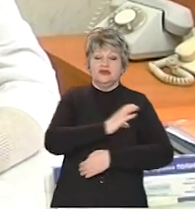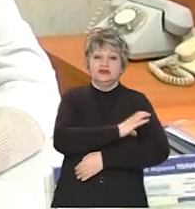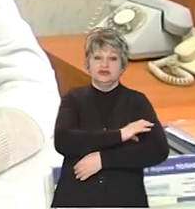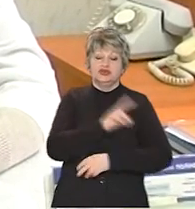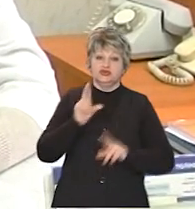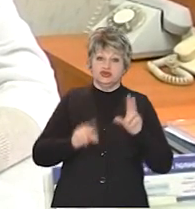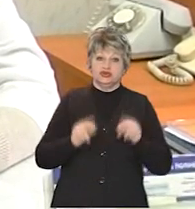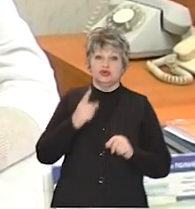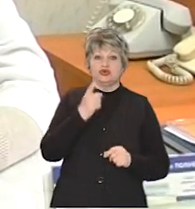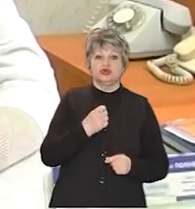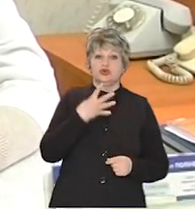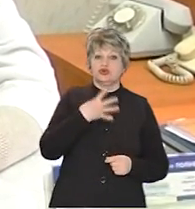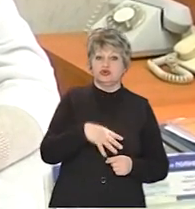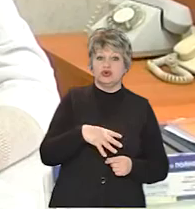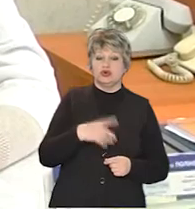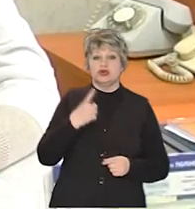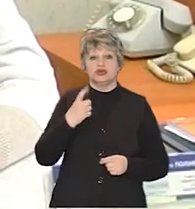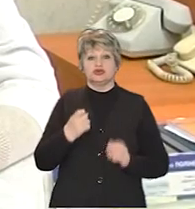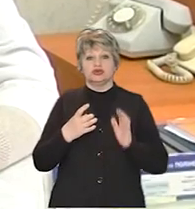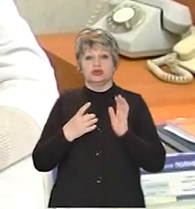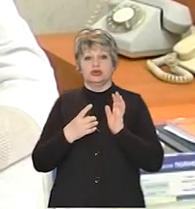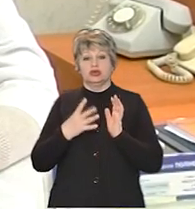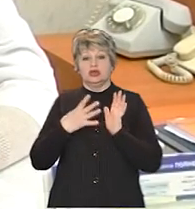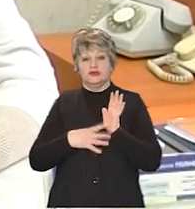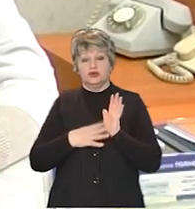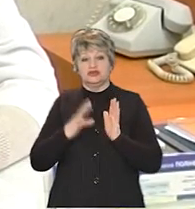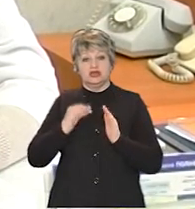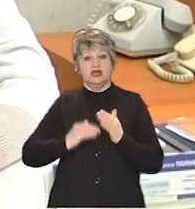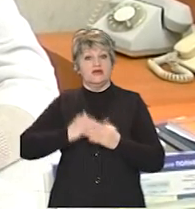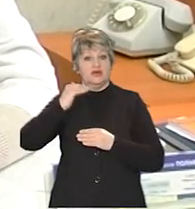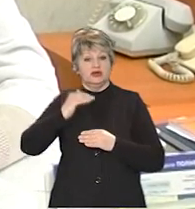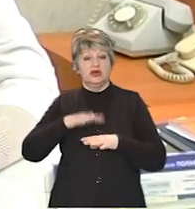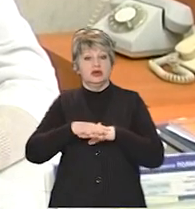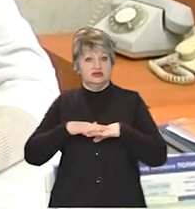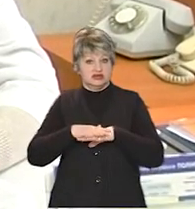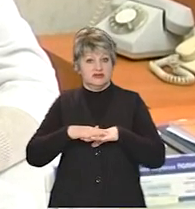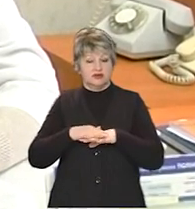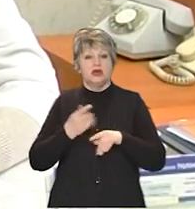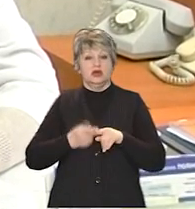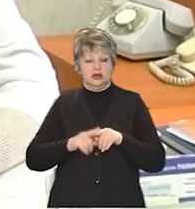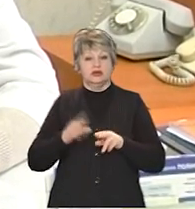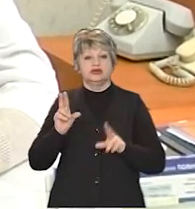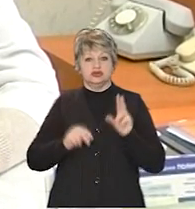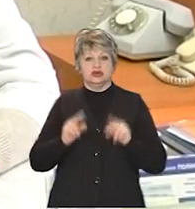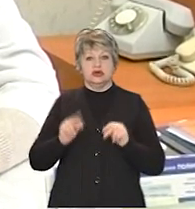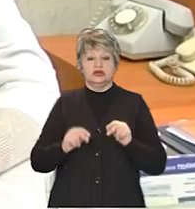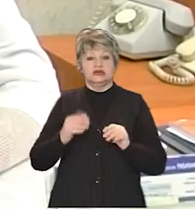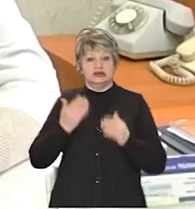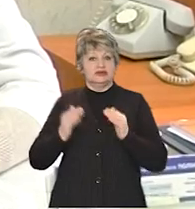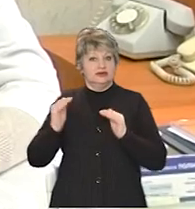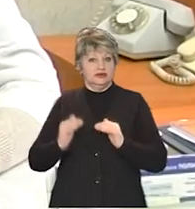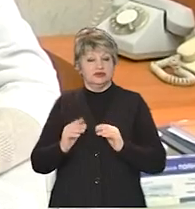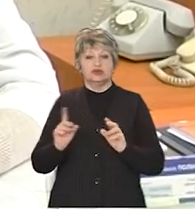підвищеним тиск вважається 140 на 90 і вище. Нижчі цифри артеріального тиску – це вважається